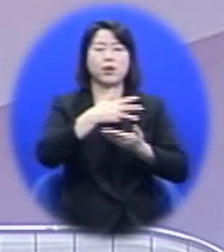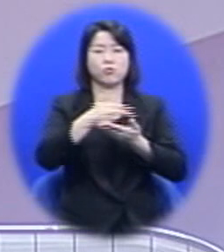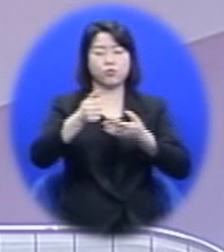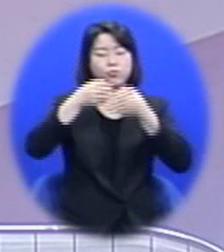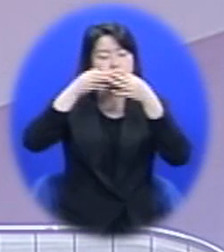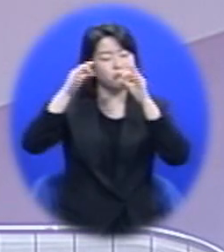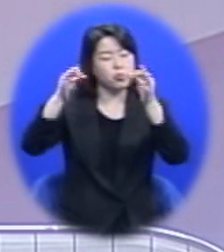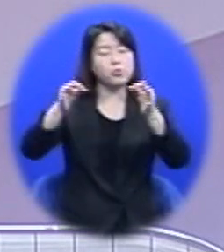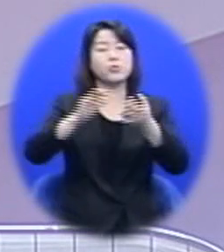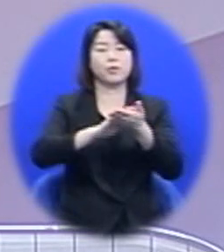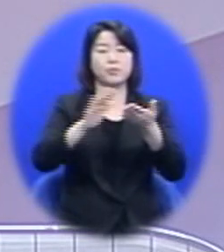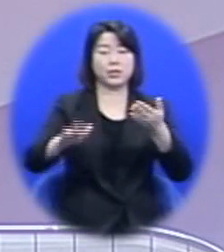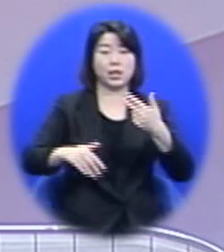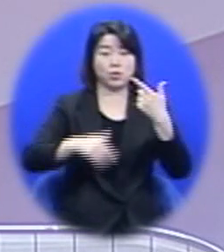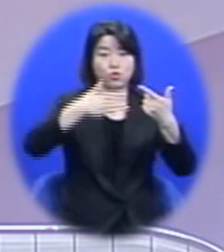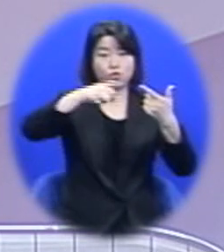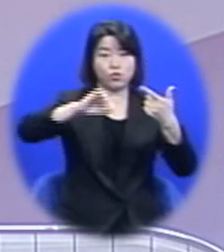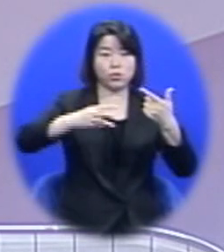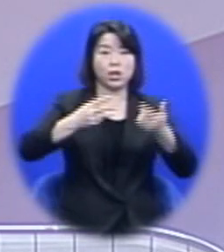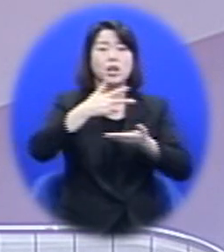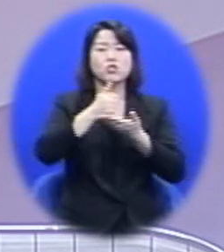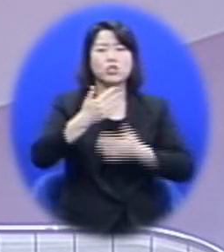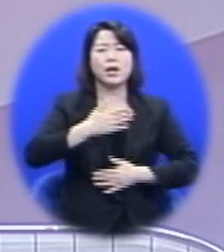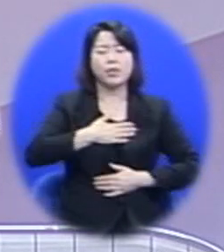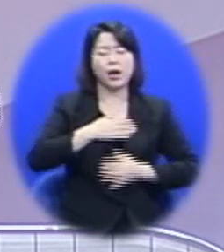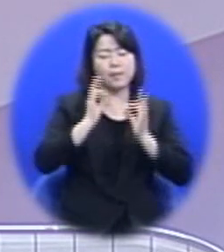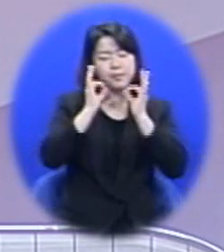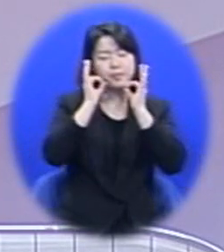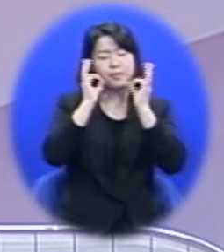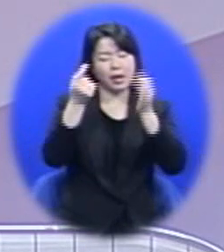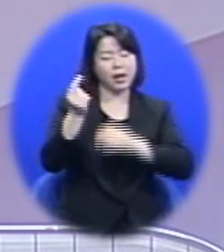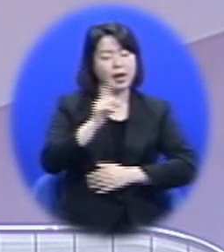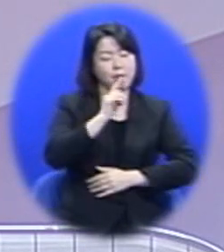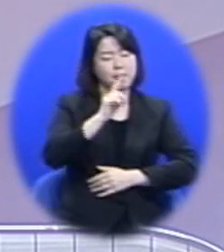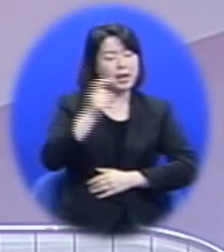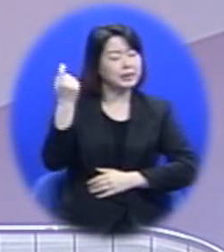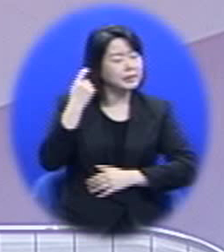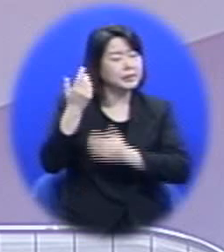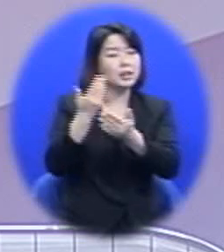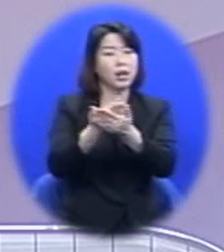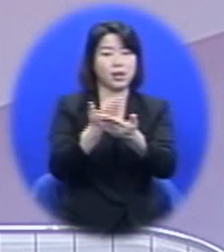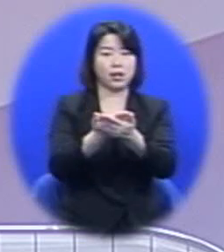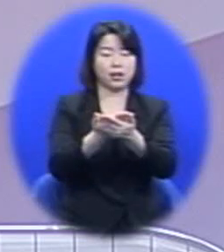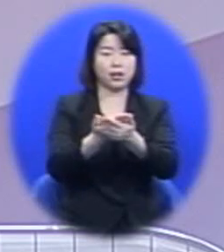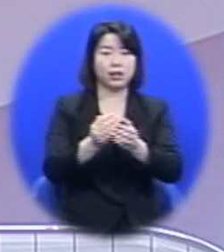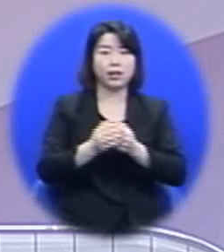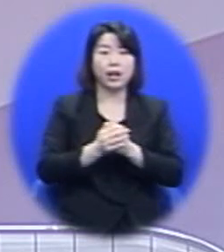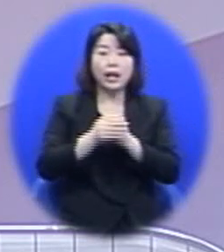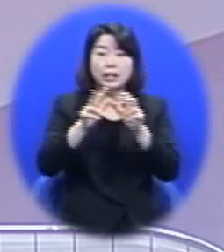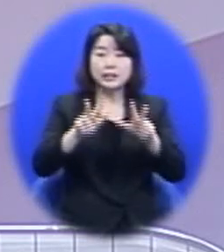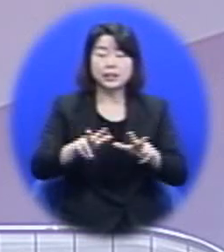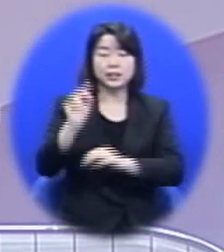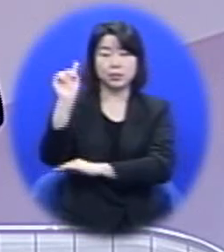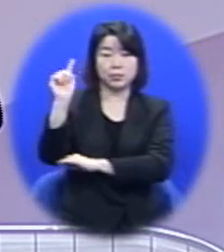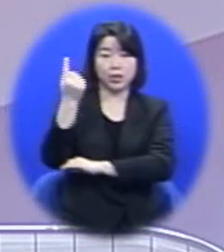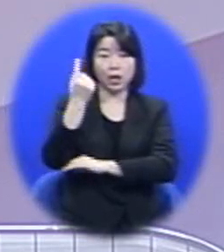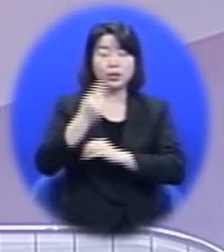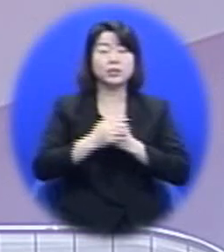부르짖습니다. 6절에 보면 주님, 나의 애원하는 소리를 들어주십시오. 지금